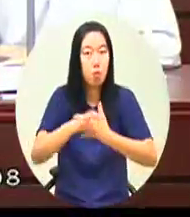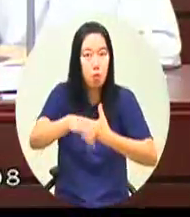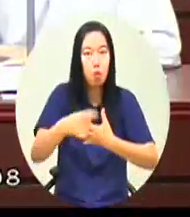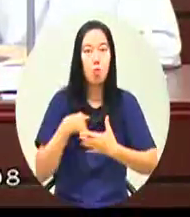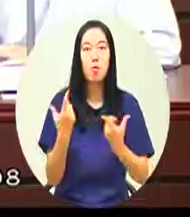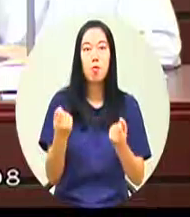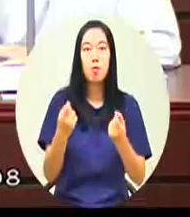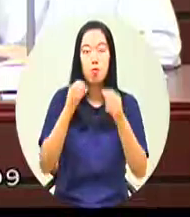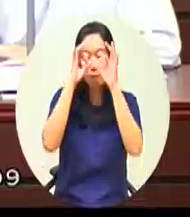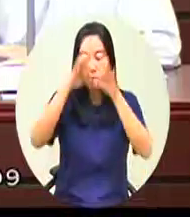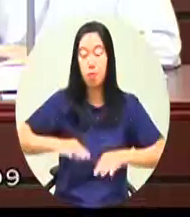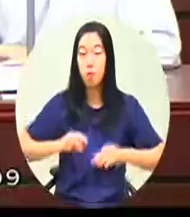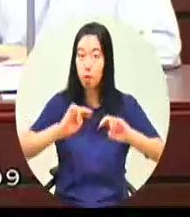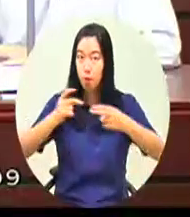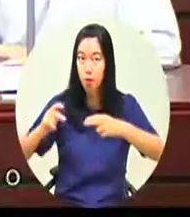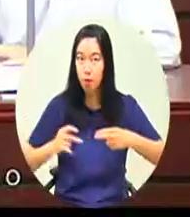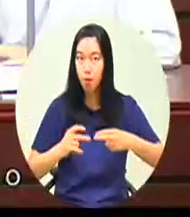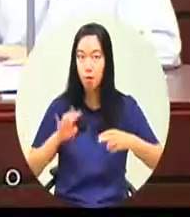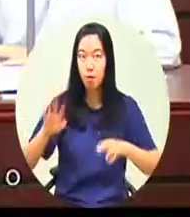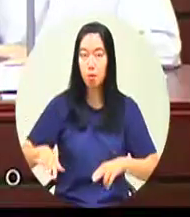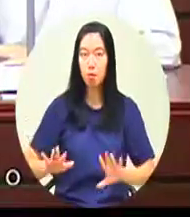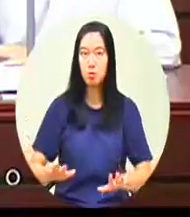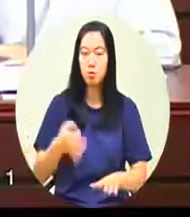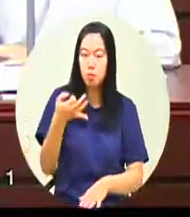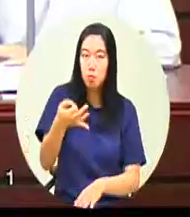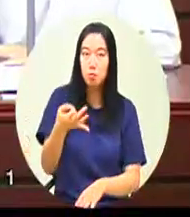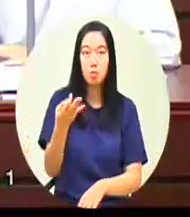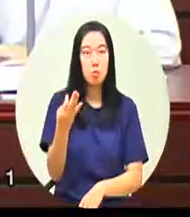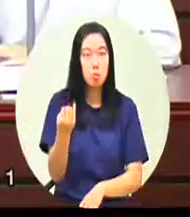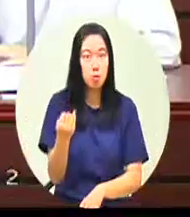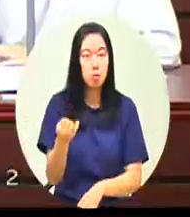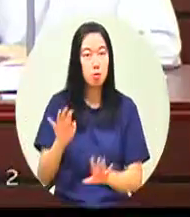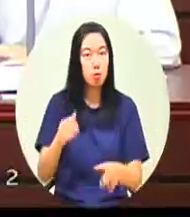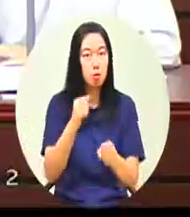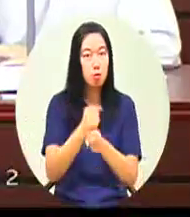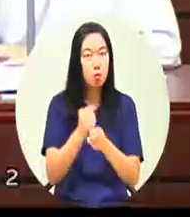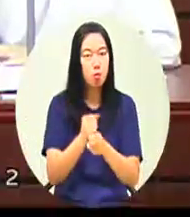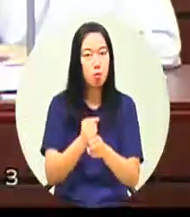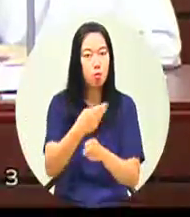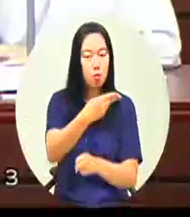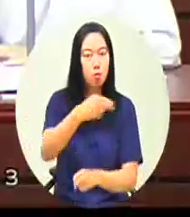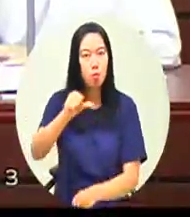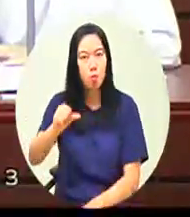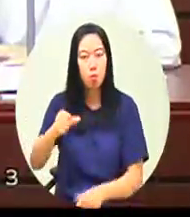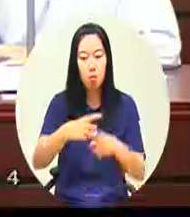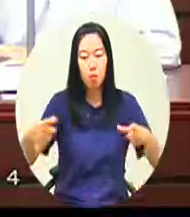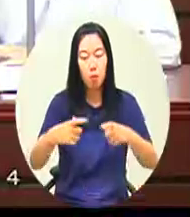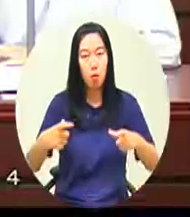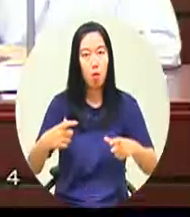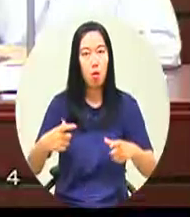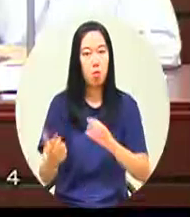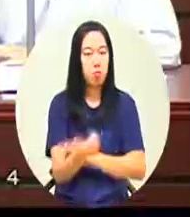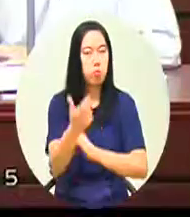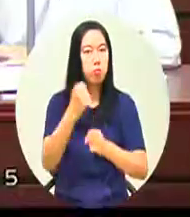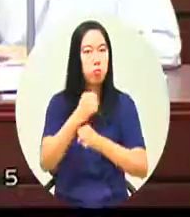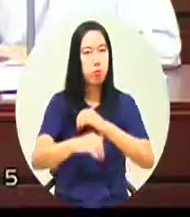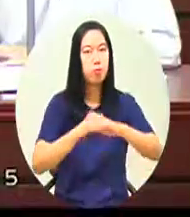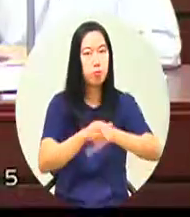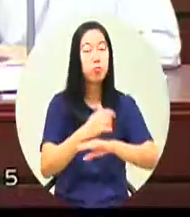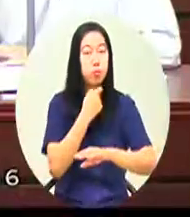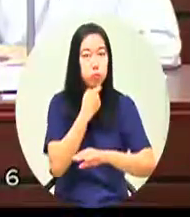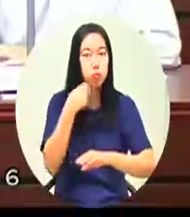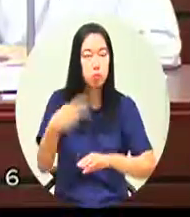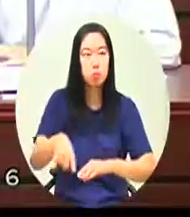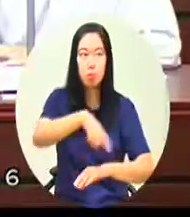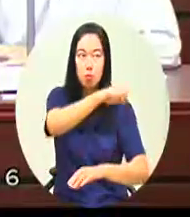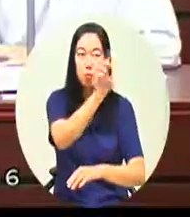检讨，是毋是照目前的经费，吼、哦，爱先做几公顷这部分，较紧来完成的，这部分我会阁加水利署